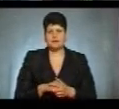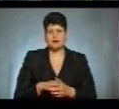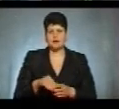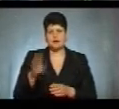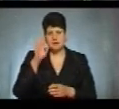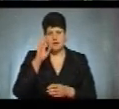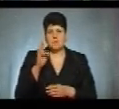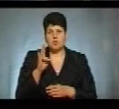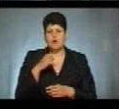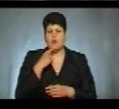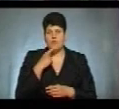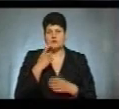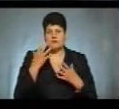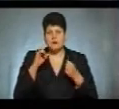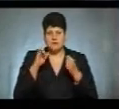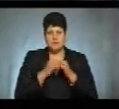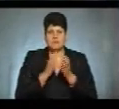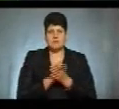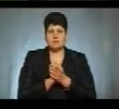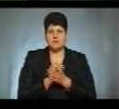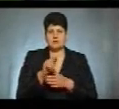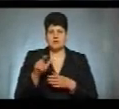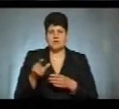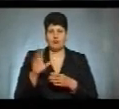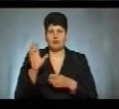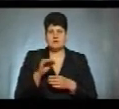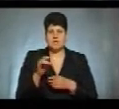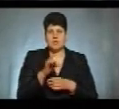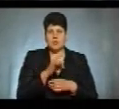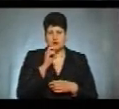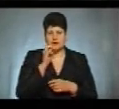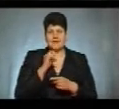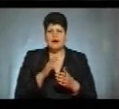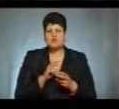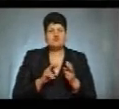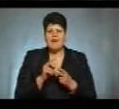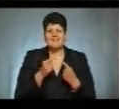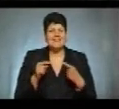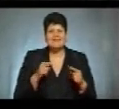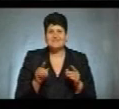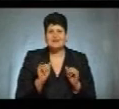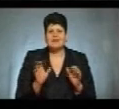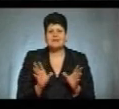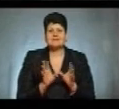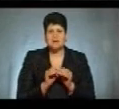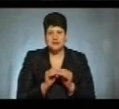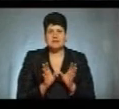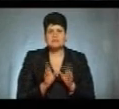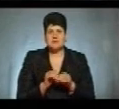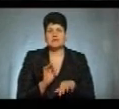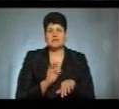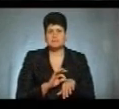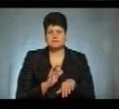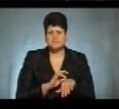День пам'яті має примирити людей у всіх регіонах України. Я б шукав не різницю, а спільне. Це спільна боль, це